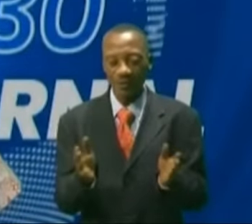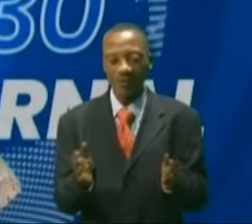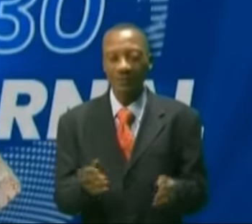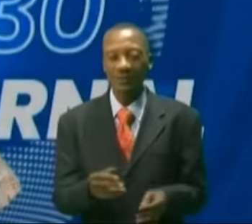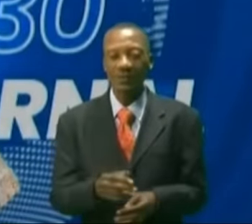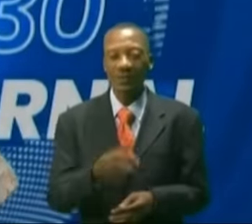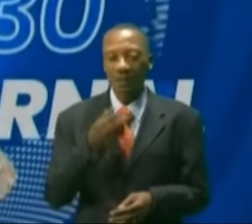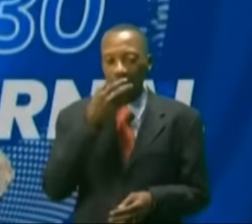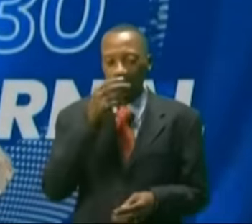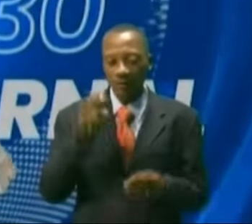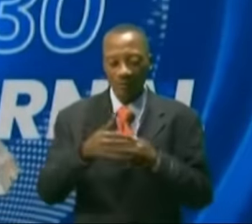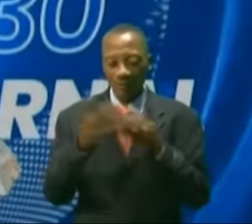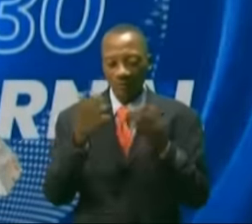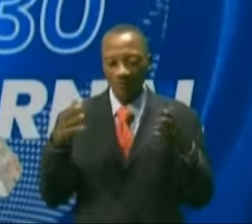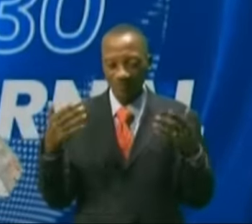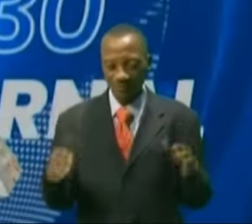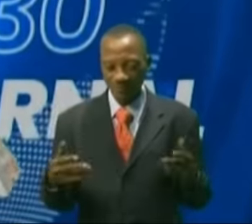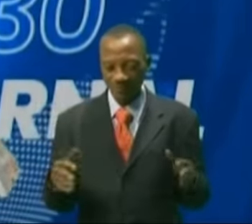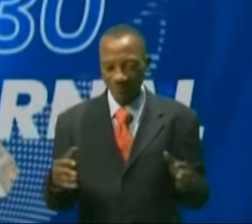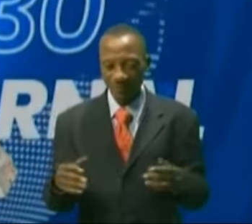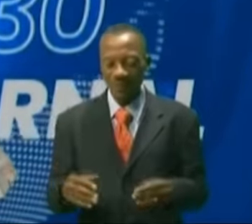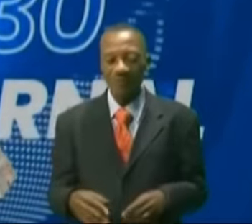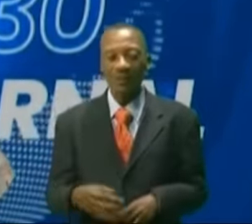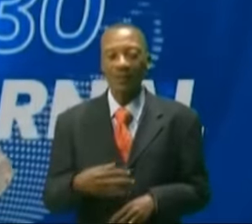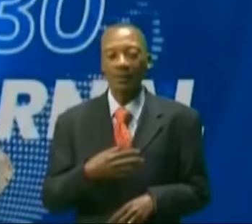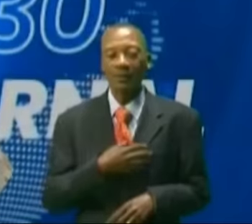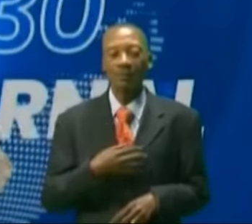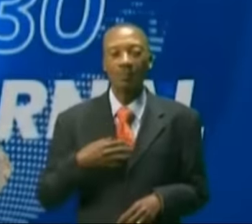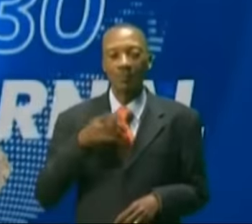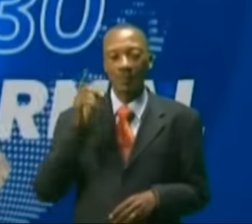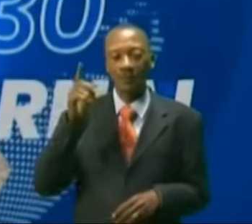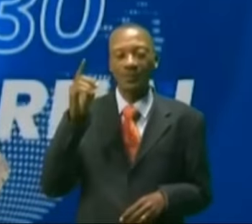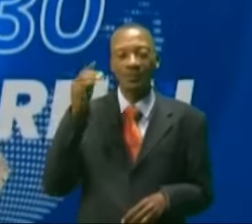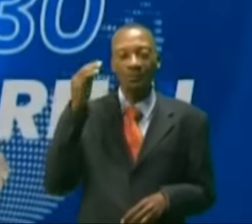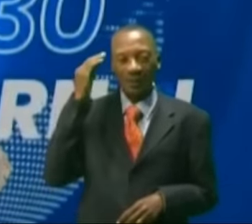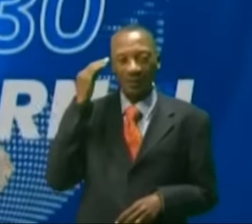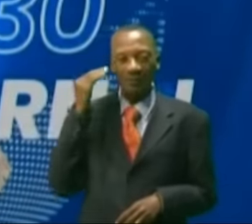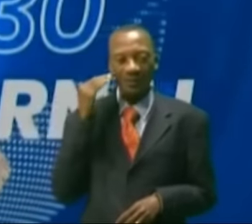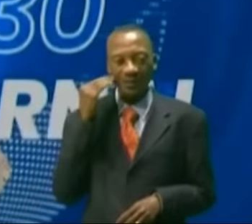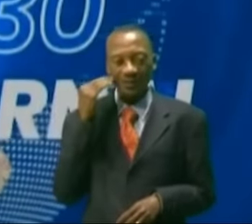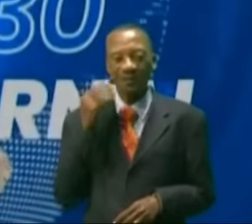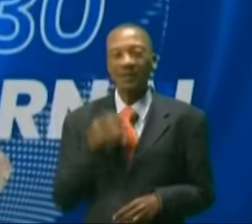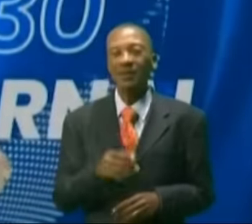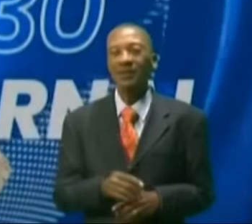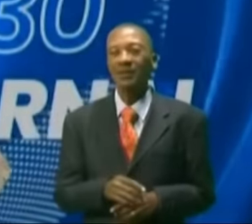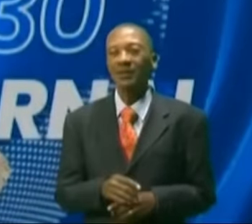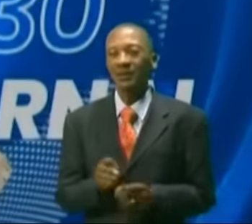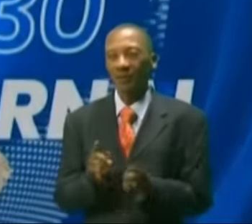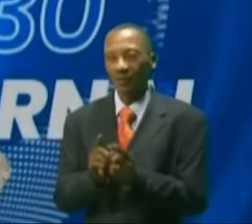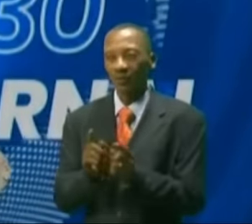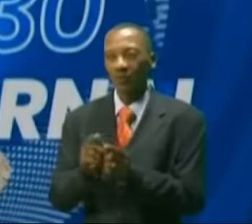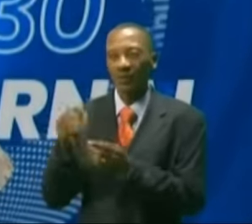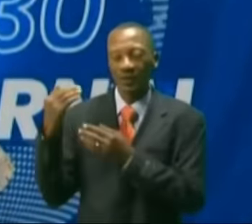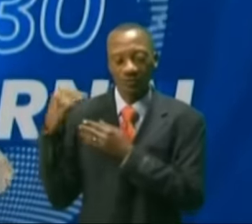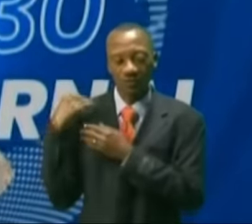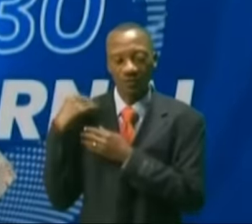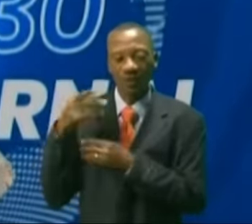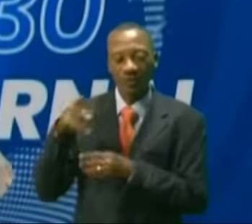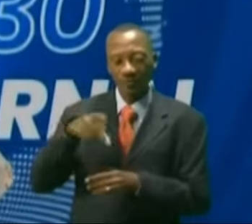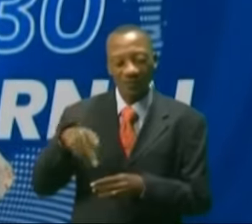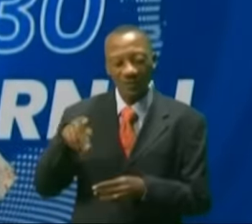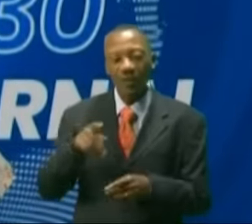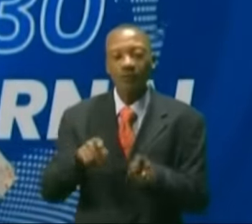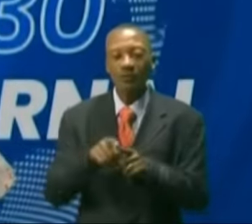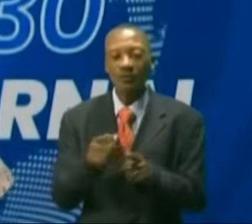Judith Suminwa à Goma, pour non seulement prendre langue avec les autorités provinciales au sujet de la situation sécuritaire, selon